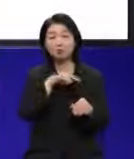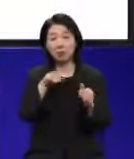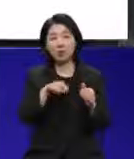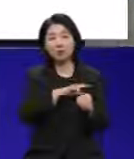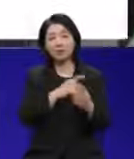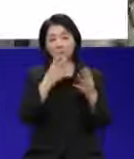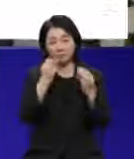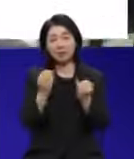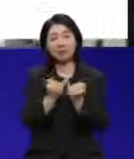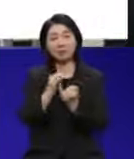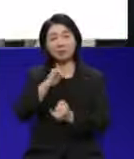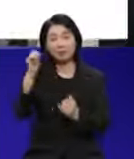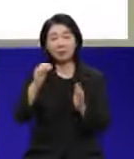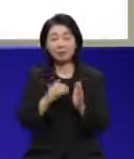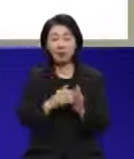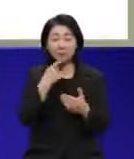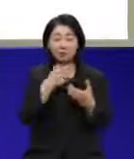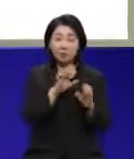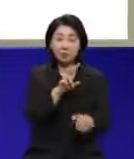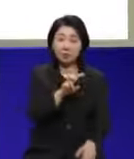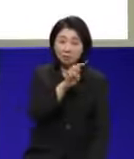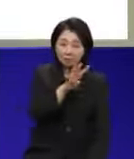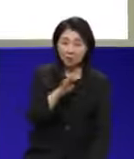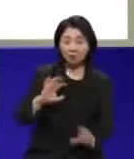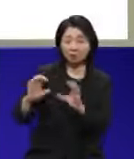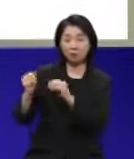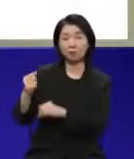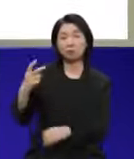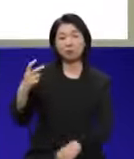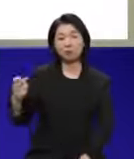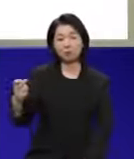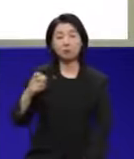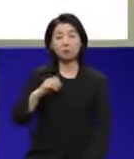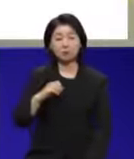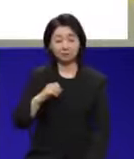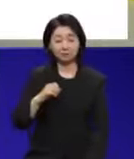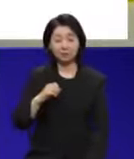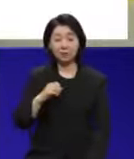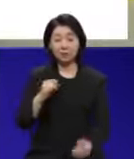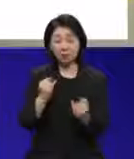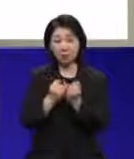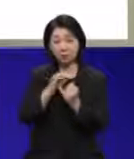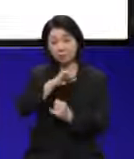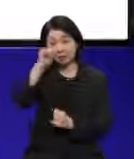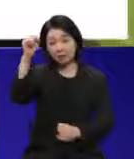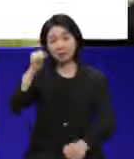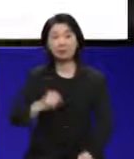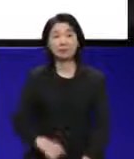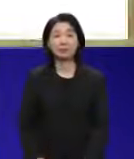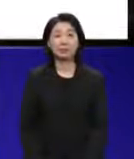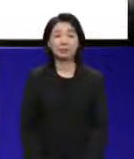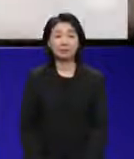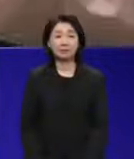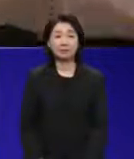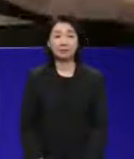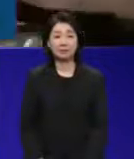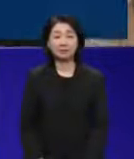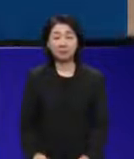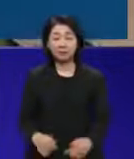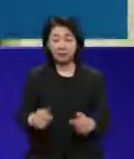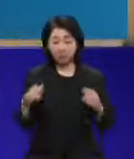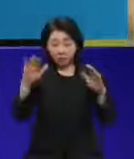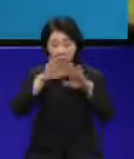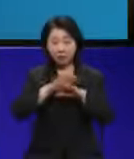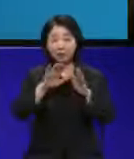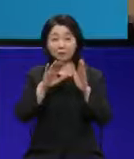하고요 민주당에서는 24명 또 국민의 임해는 12명의 그 여성 당선자를 냈습니다 그리고 그 밤 사이에